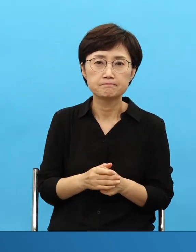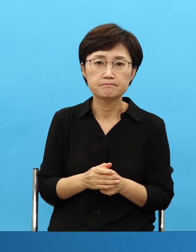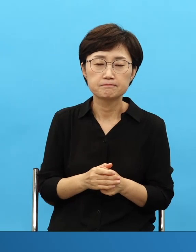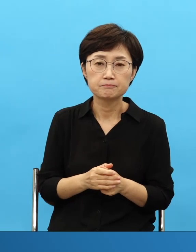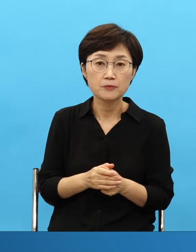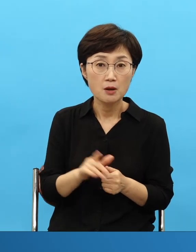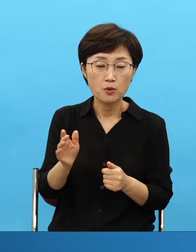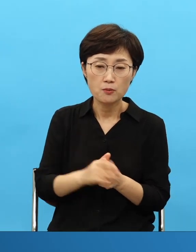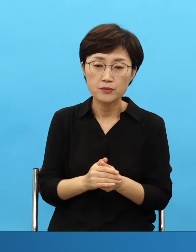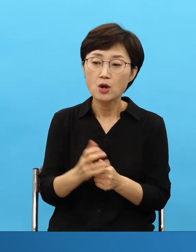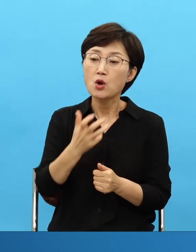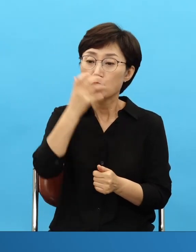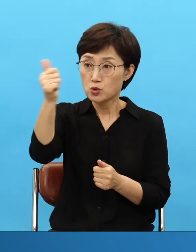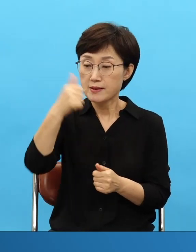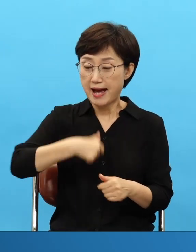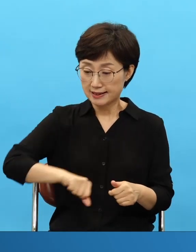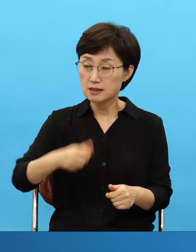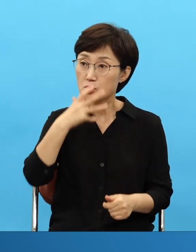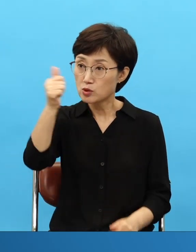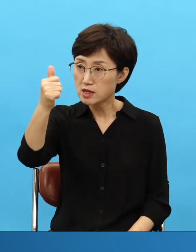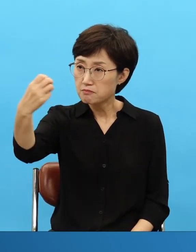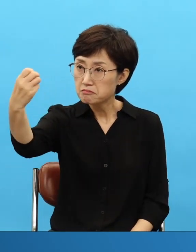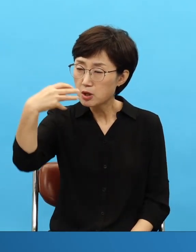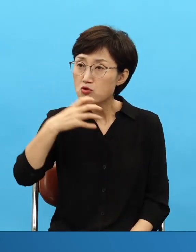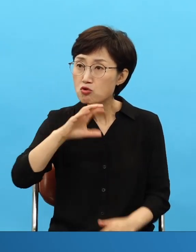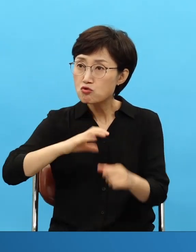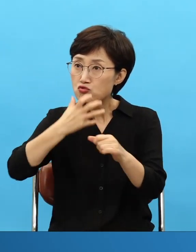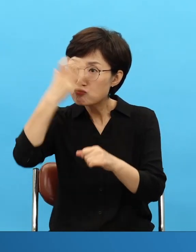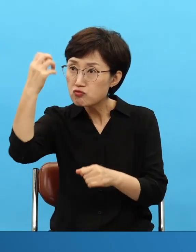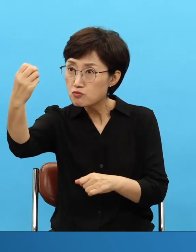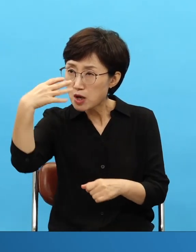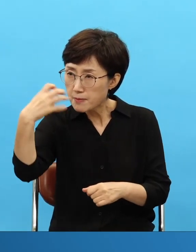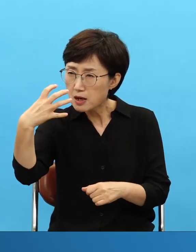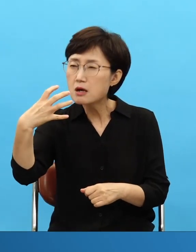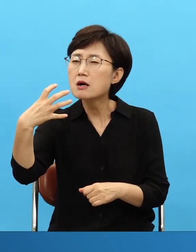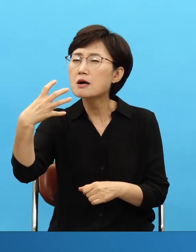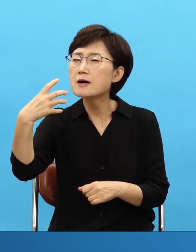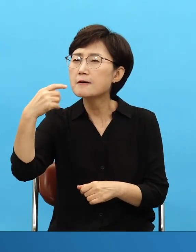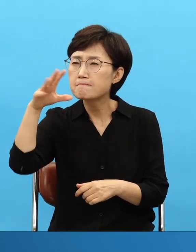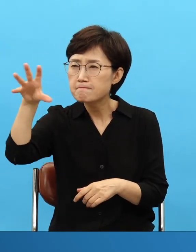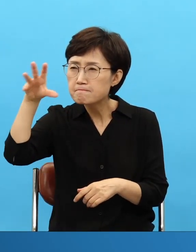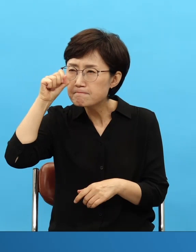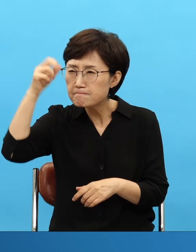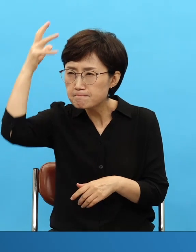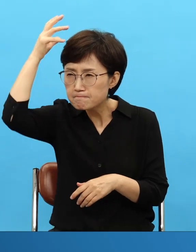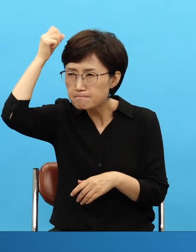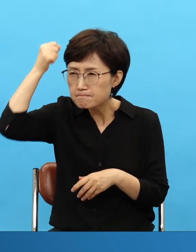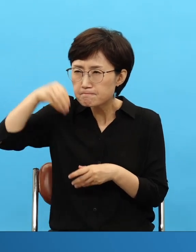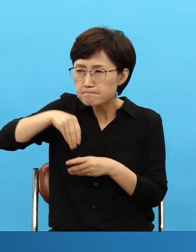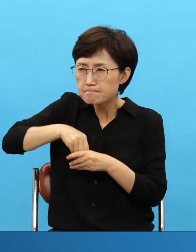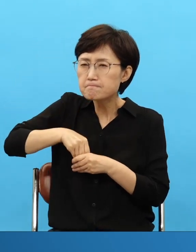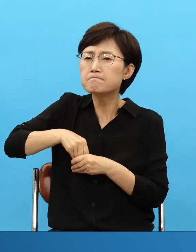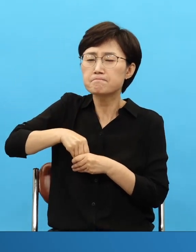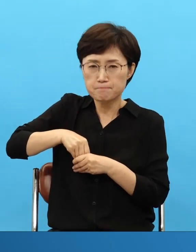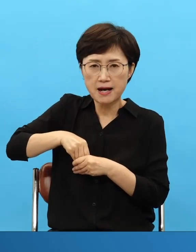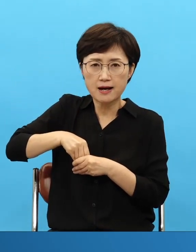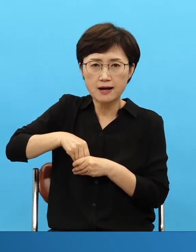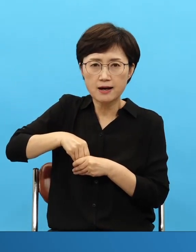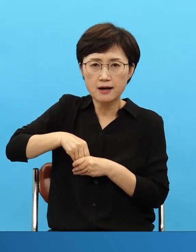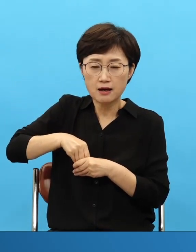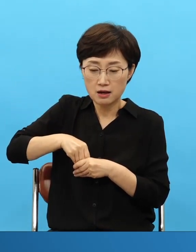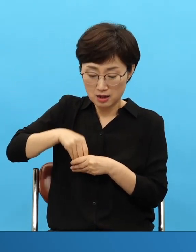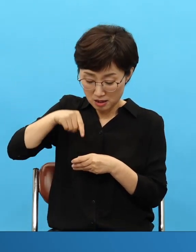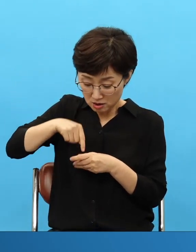키핑을 했다. So in English, as I said, it's to keep. 반드시 성취됩니다. And because it's kept in mind, of course it will be